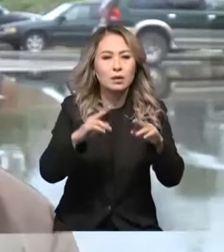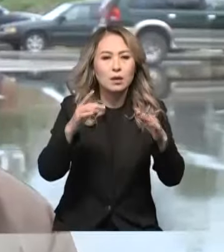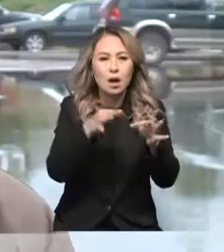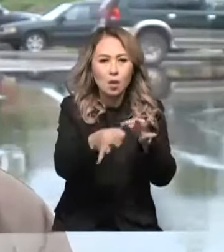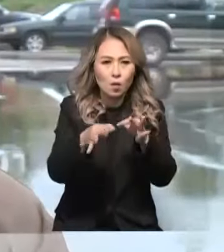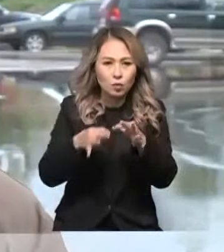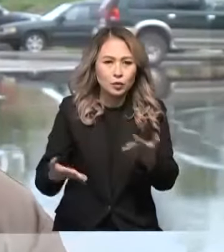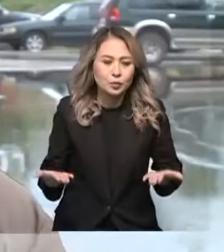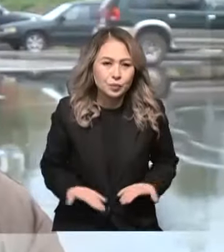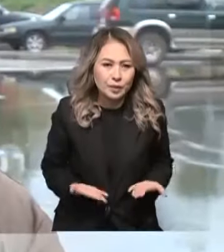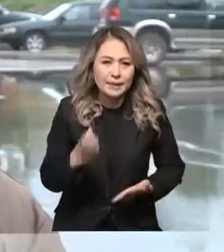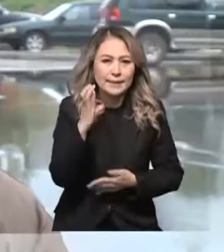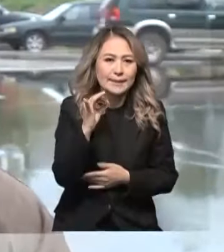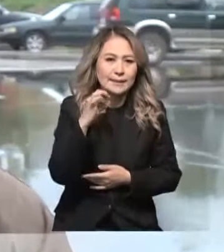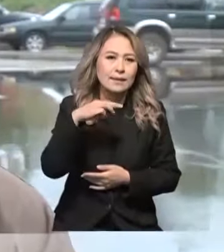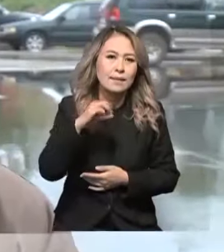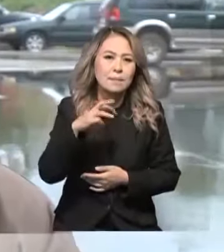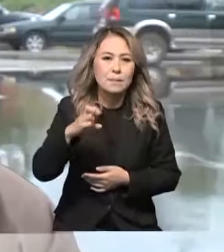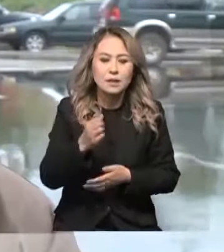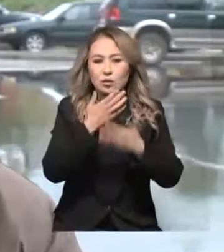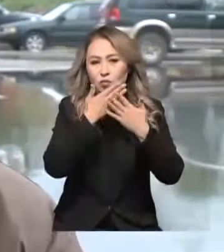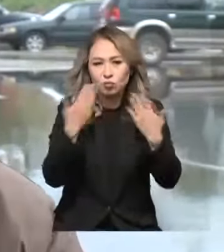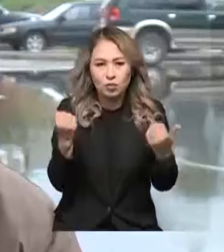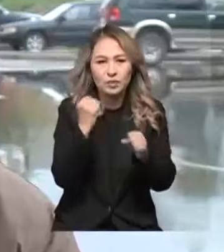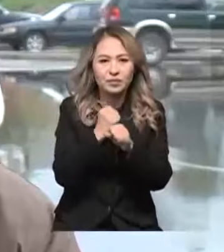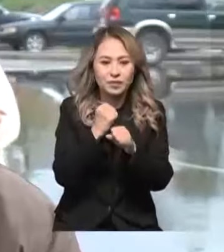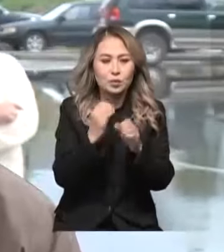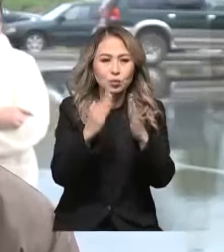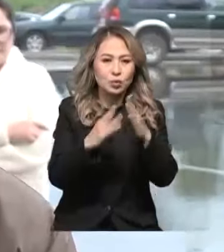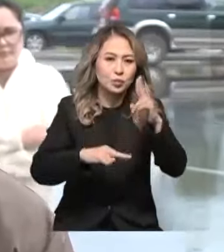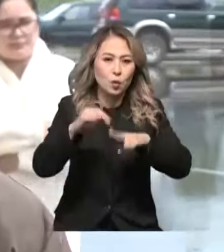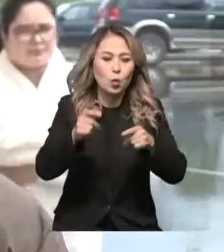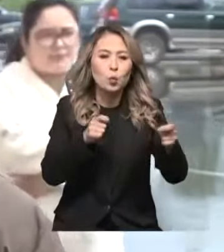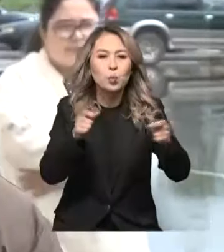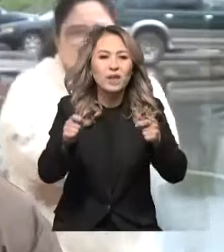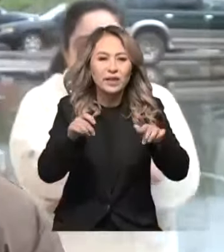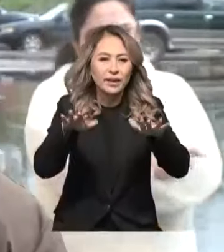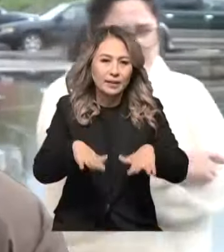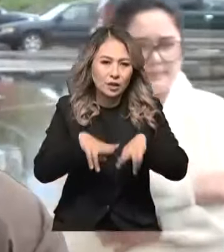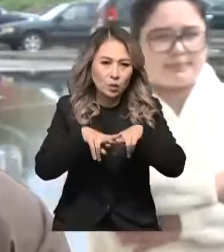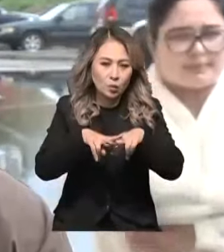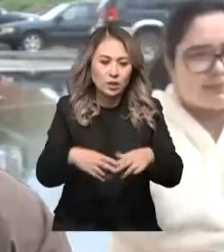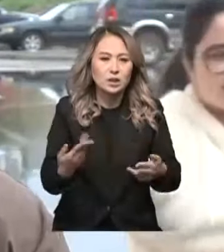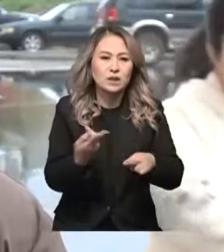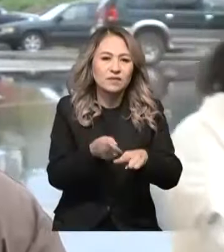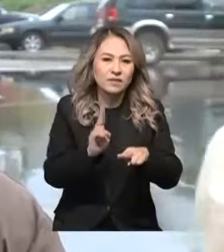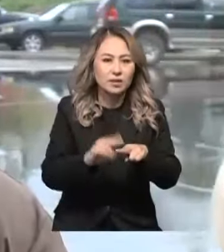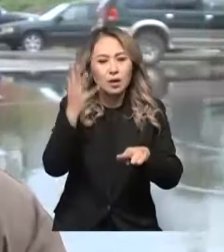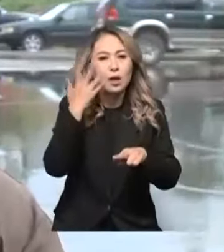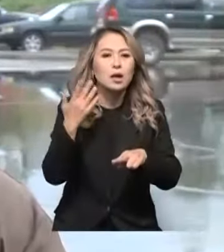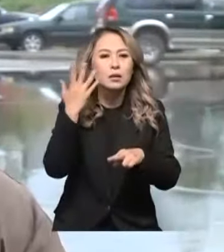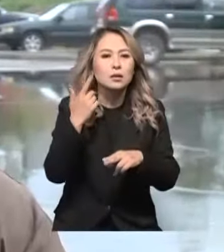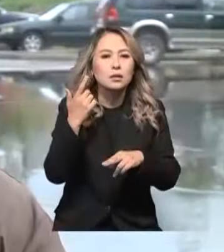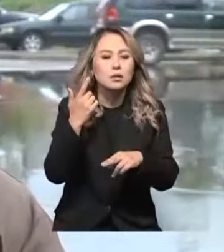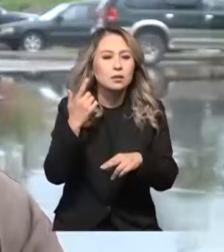аумақтарында ливневая системасы қарастырылмаған. Бұл үйді салған управление строительство. Енді сондықтан қазір управление строительство